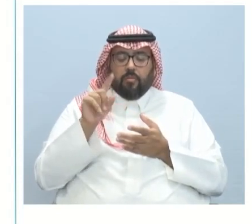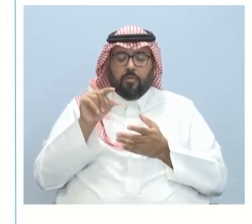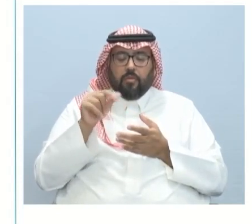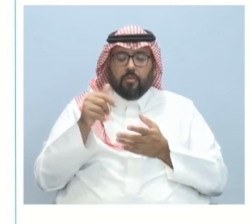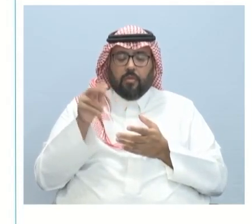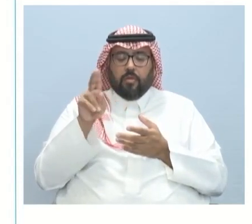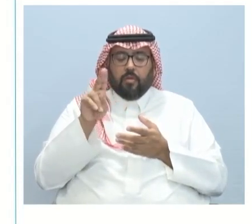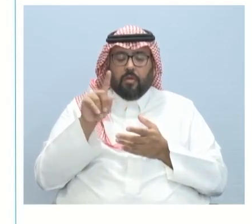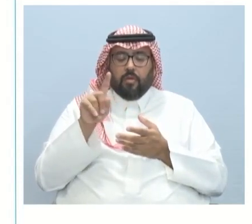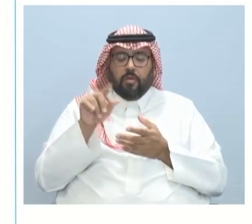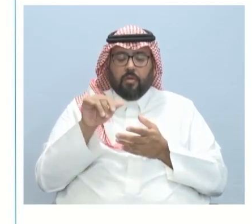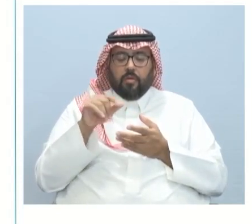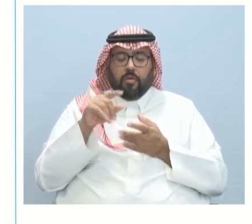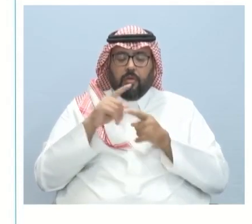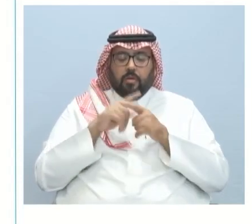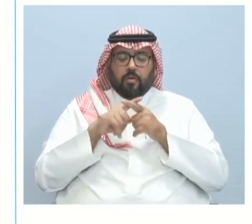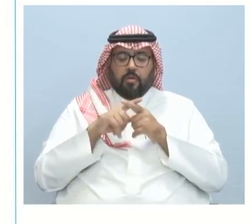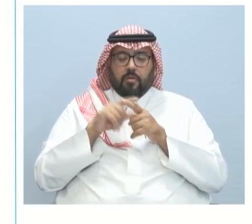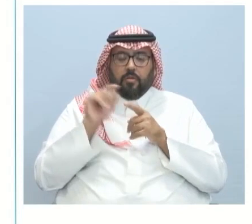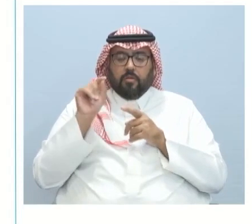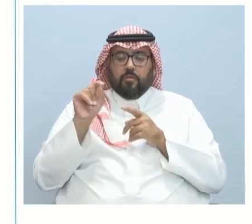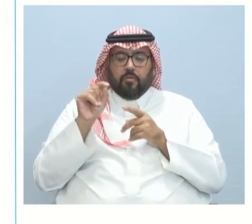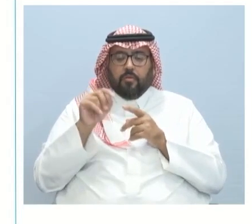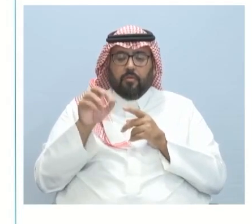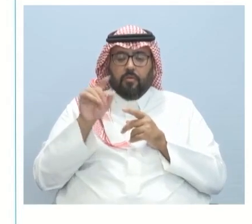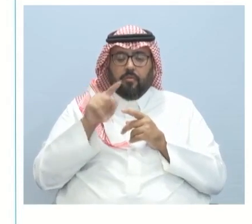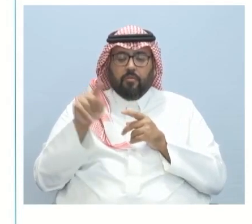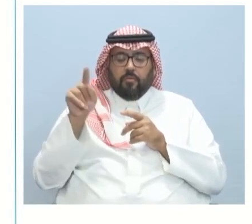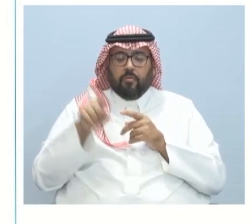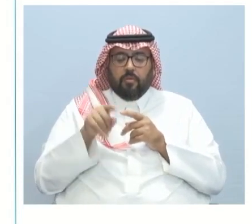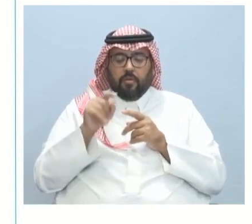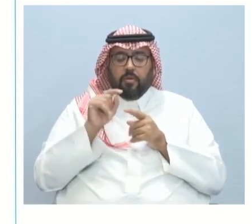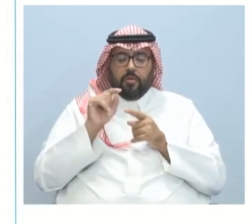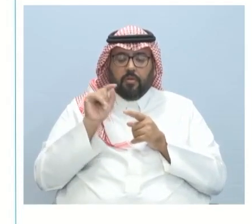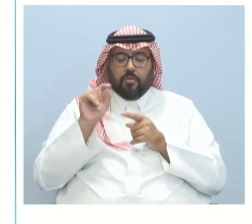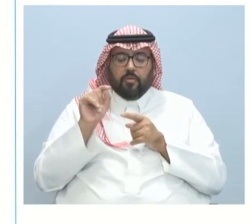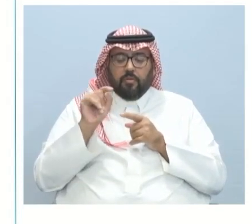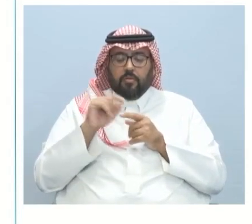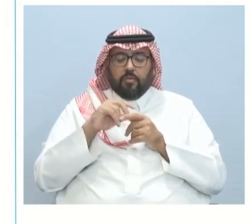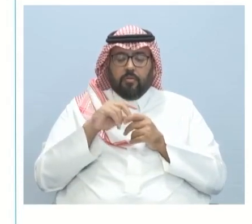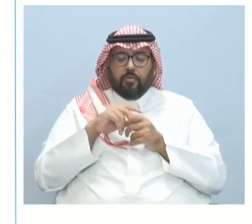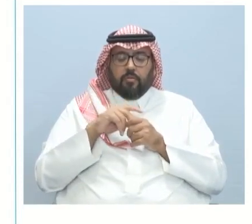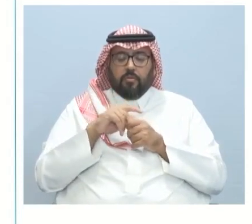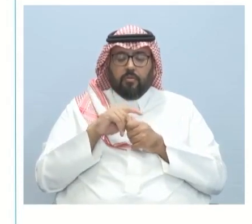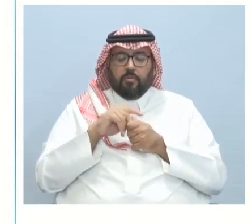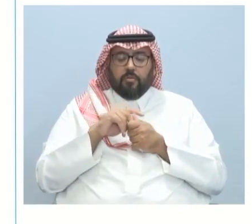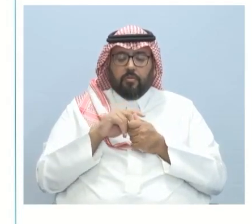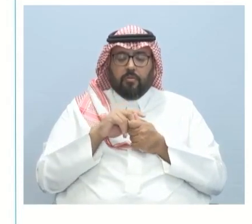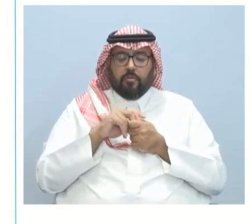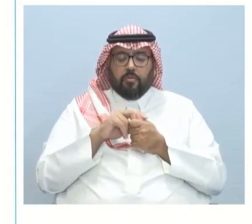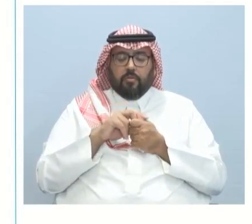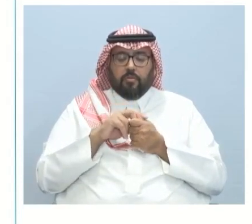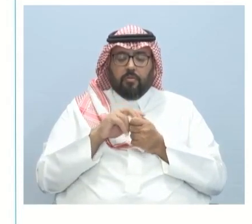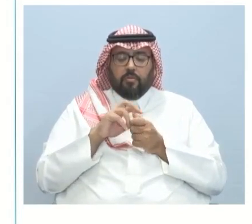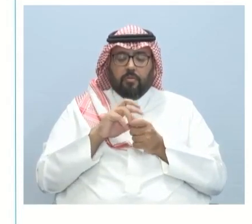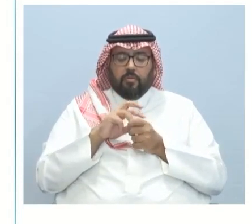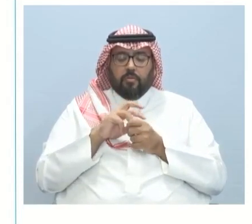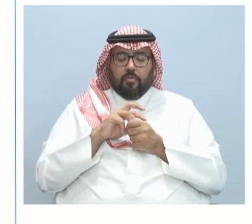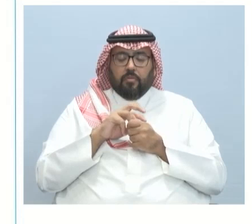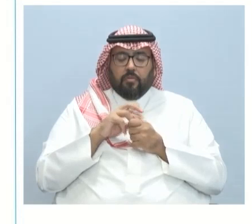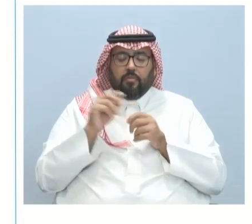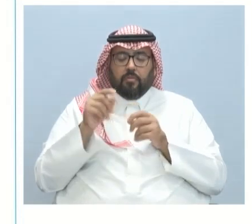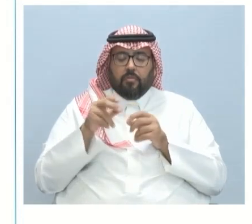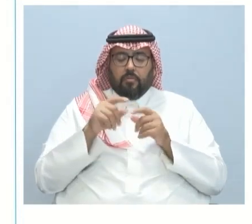اكس صفر وواي صفر اكس صفر مليمتر وواي ايضا ص0 مليمتر ويتم